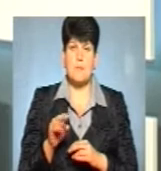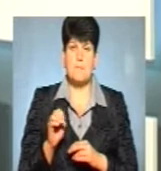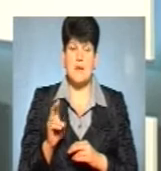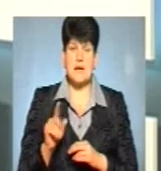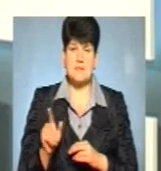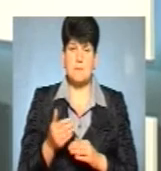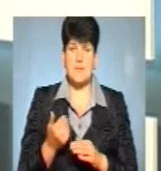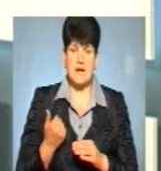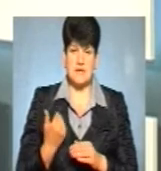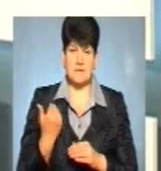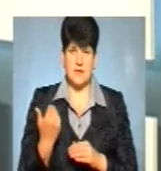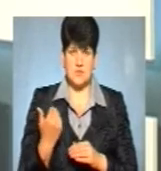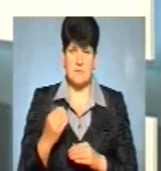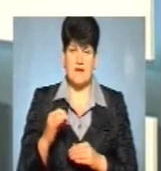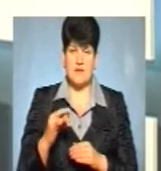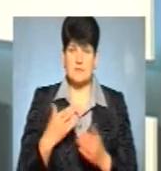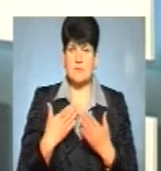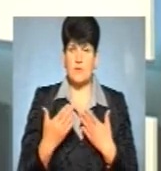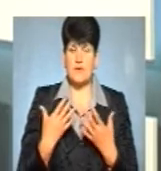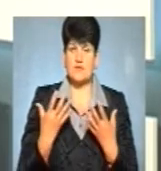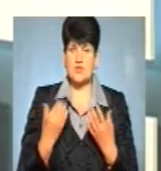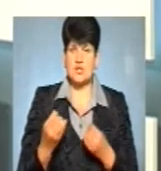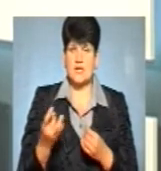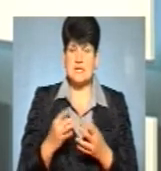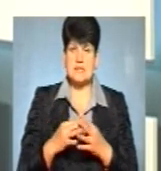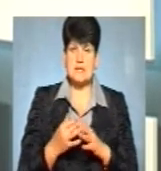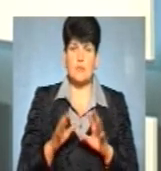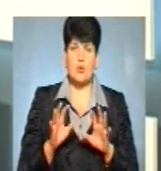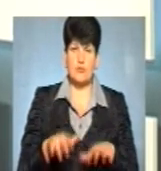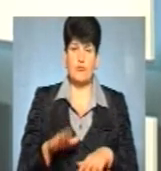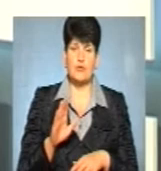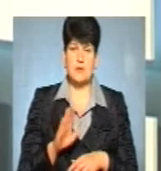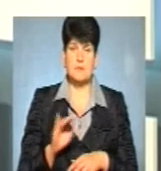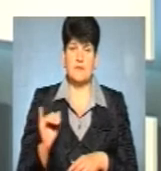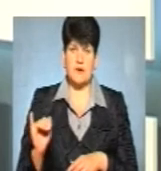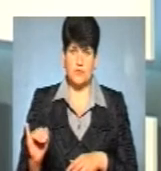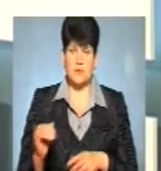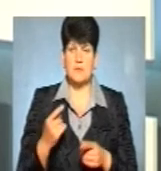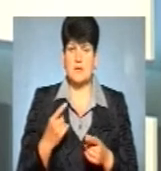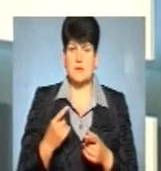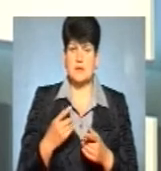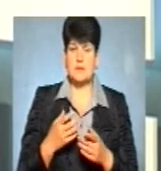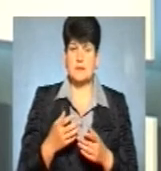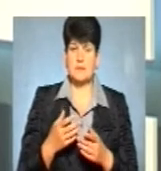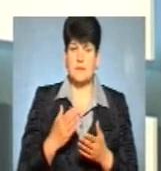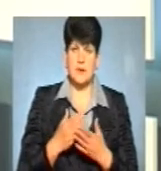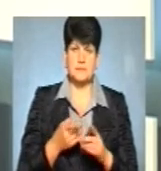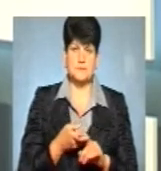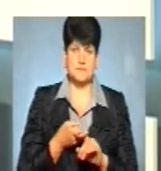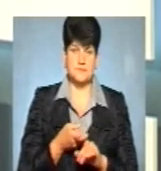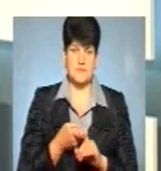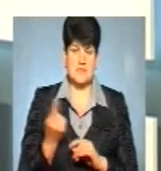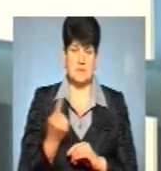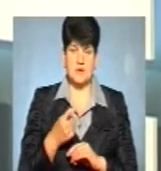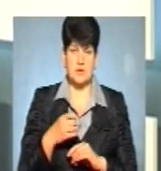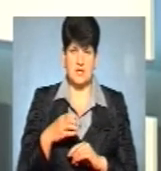Перед вашим ефіром я по дорозі йшов, спілкувався ще раз з селищним головою Володимиром Івановичем, з яким ми тримаємо цей контакт з перших